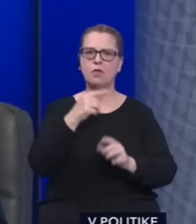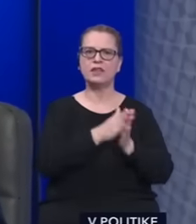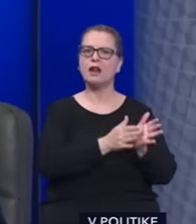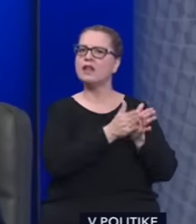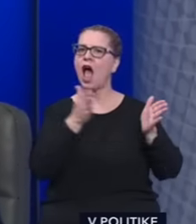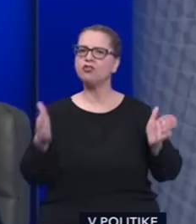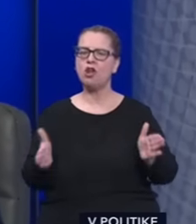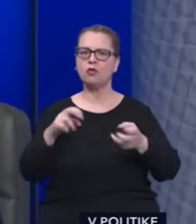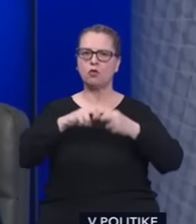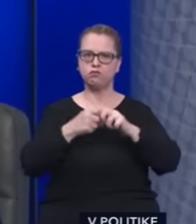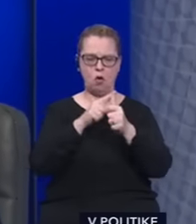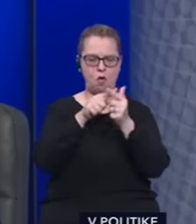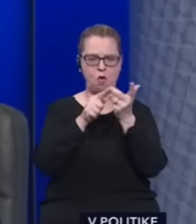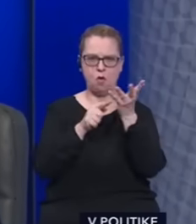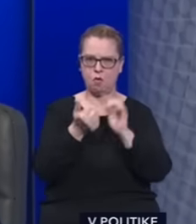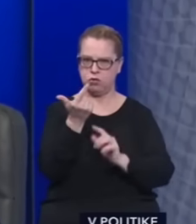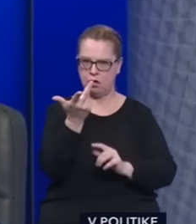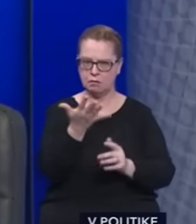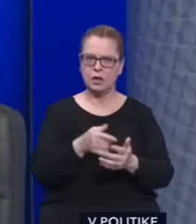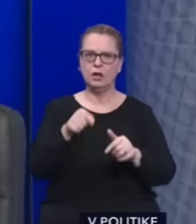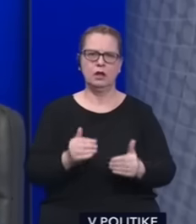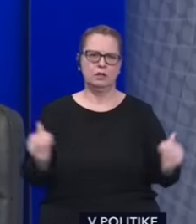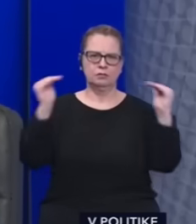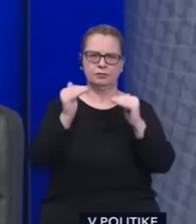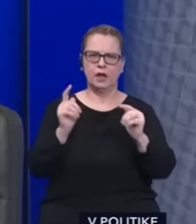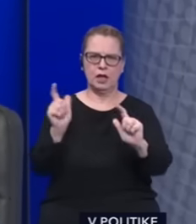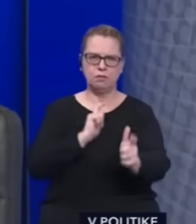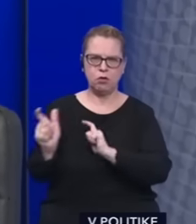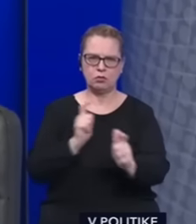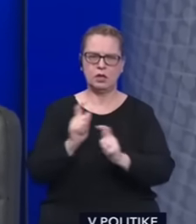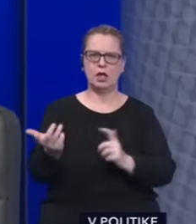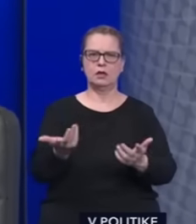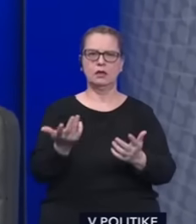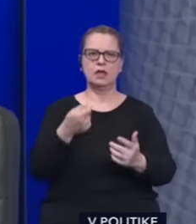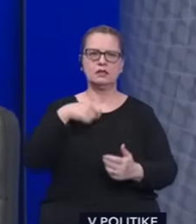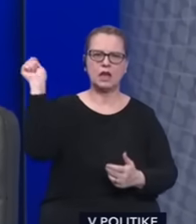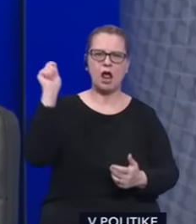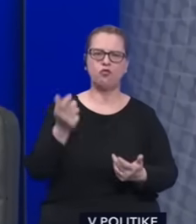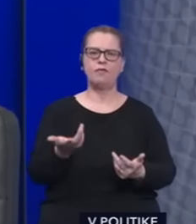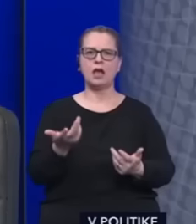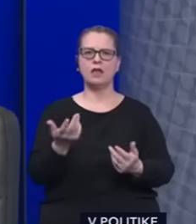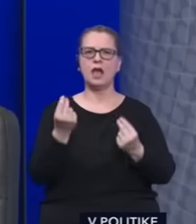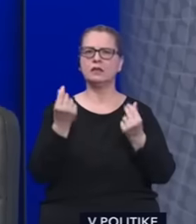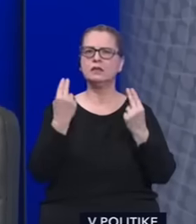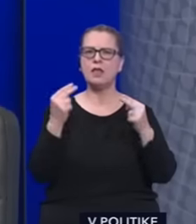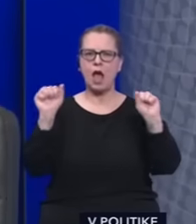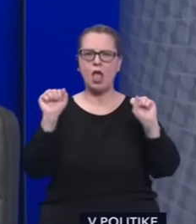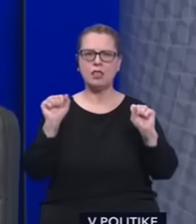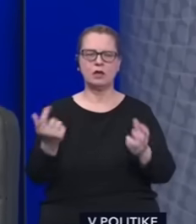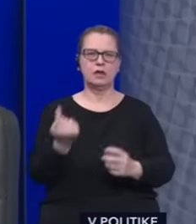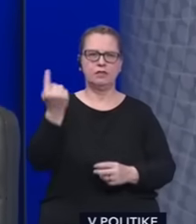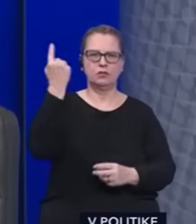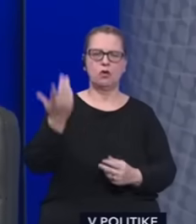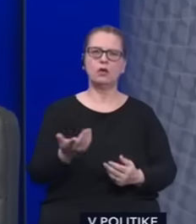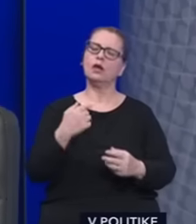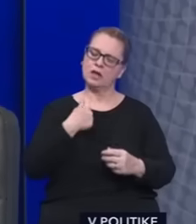pomenovali, pretože tu hrozí zdvihnutie hypoték, takisto zdražovanie cien energií, aby